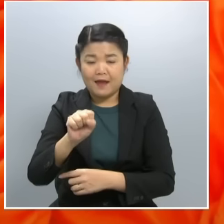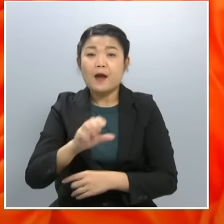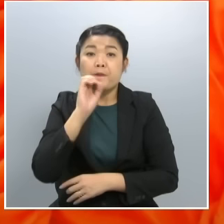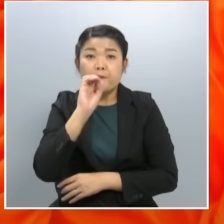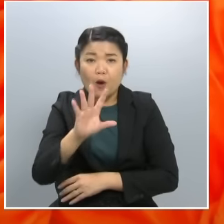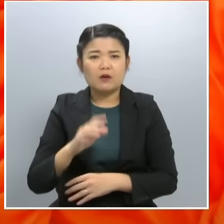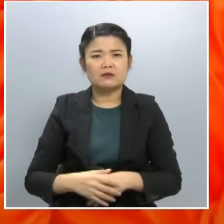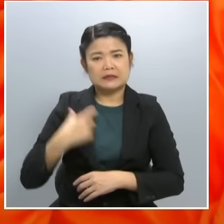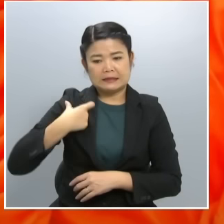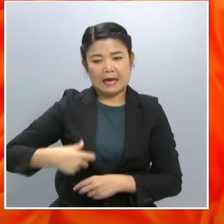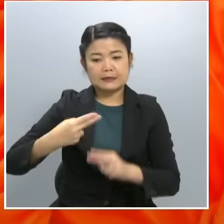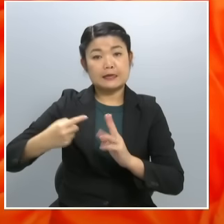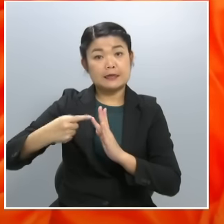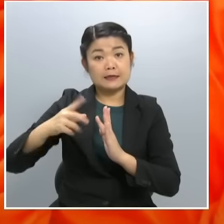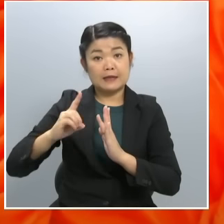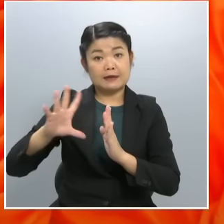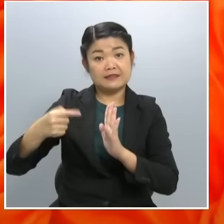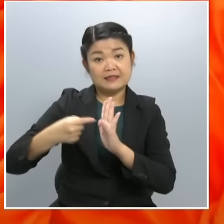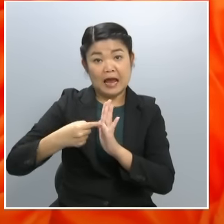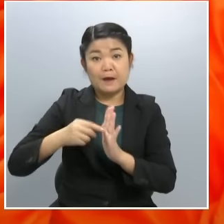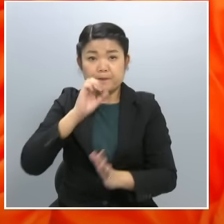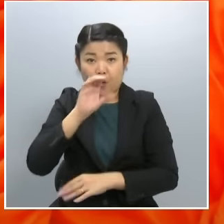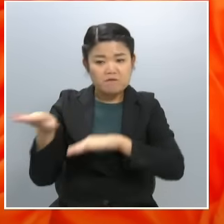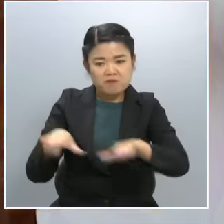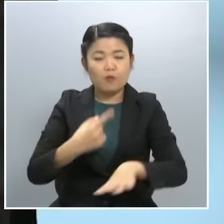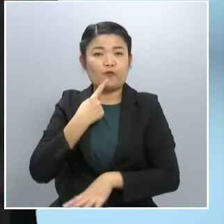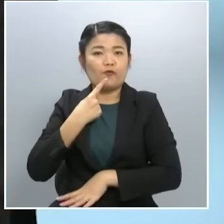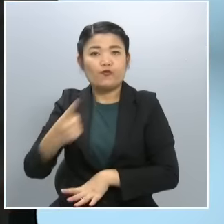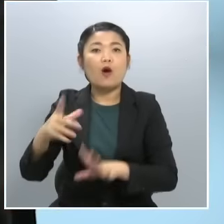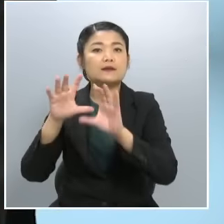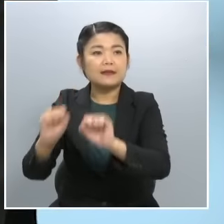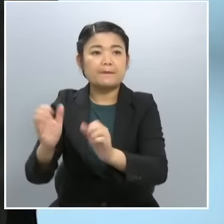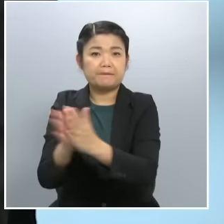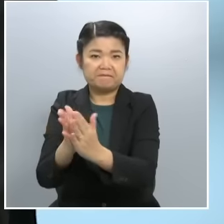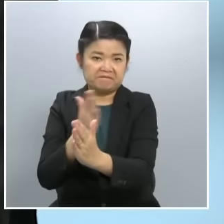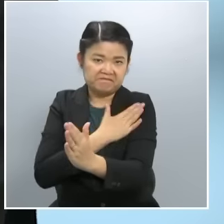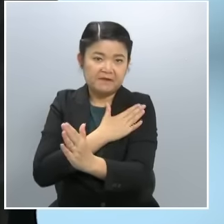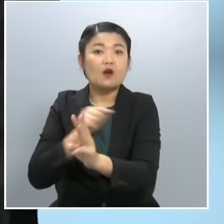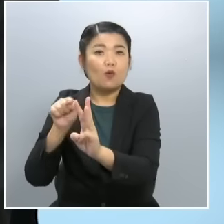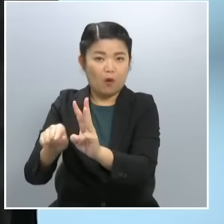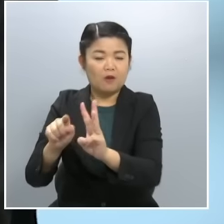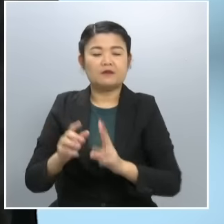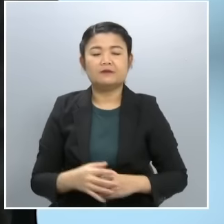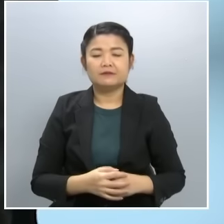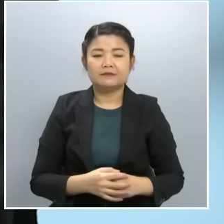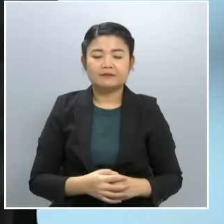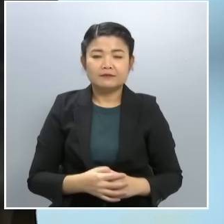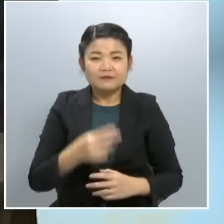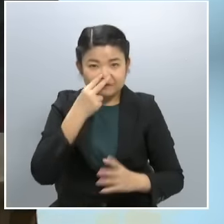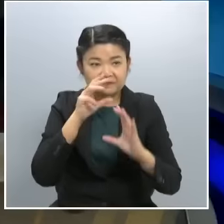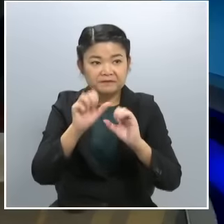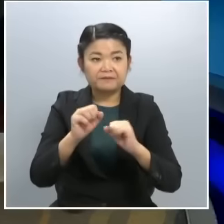แจ้งความเอาผิดพระวอ่าท่านววัชรเมธีเนี่ยได้พูดรายการอ่ะไปดูบางช่วงบางตอนตรงนี้นิด